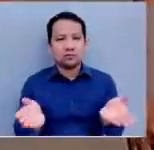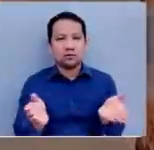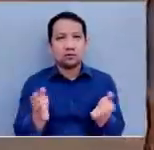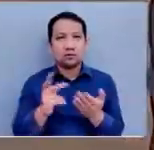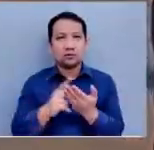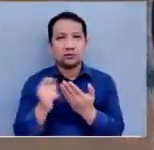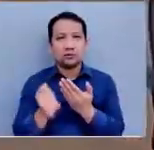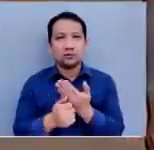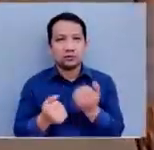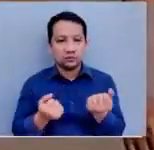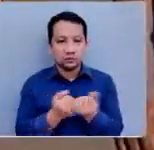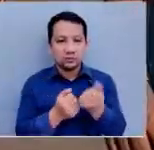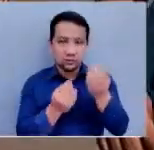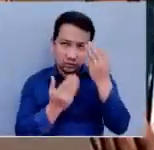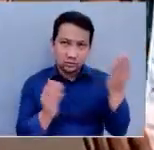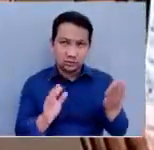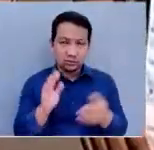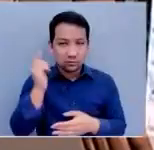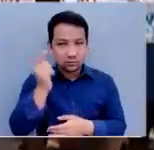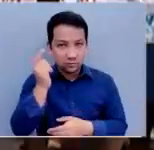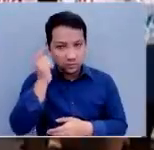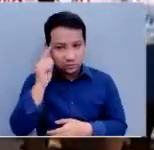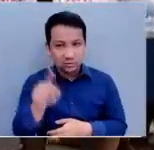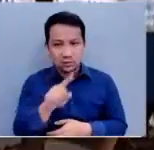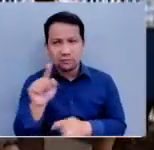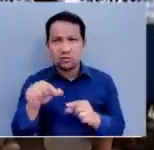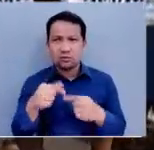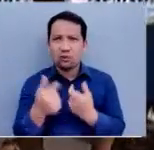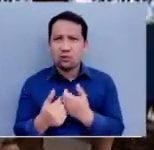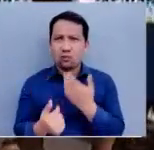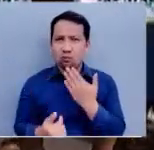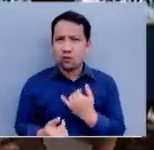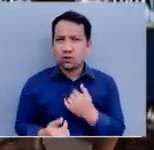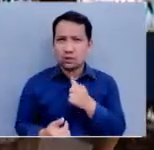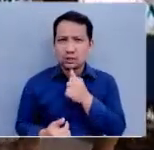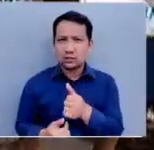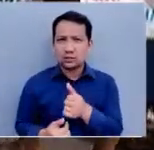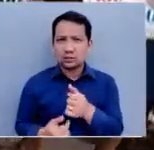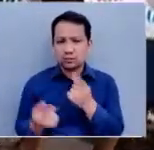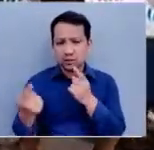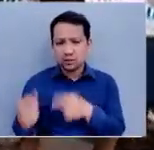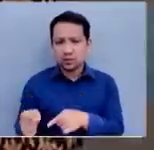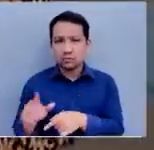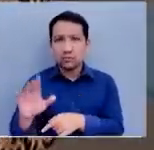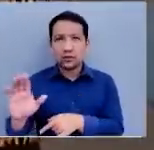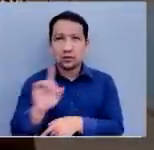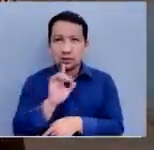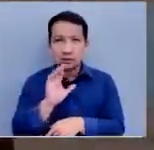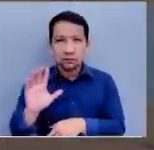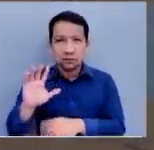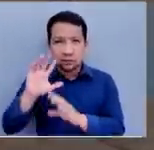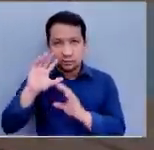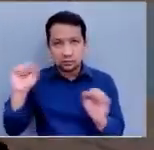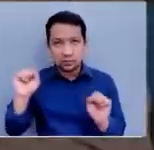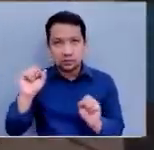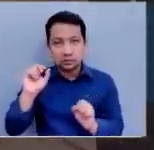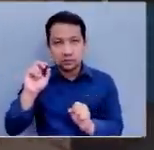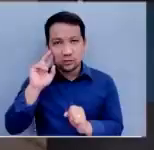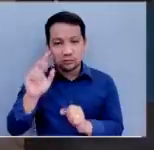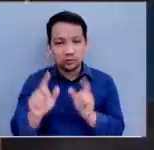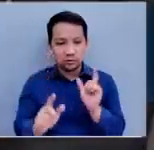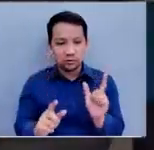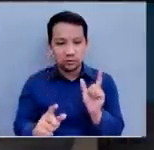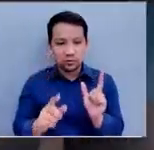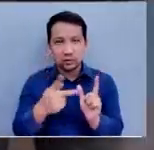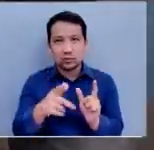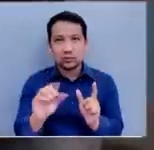sa subsidiya ng gobyerno. Kinwestiyon din ng grupo kung bakit hindi pa natutupad ang pangako ni PBBM na 20 pesos sa kada kilo